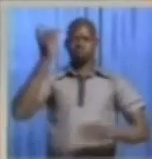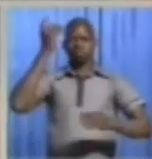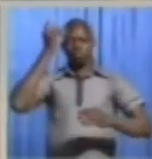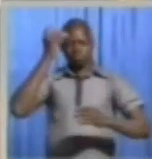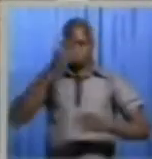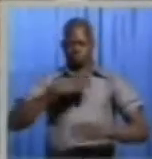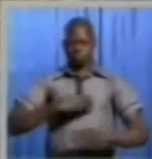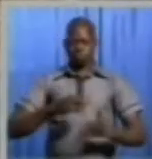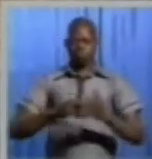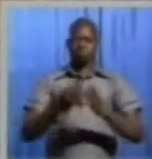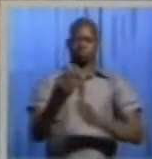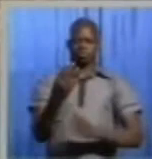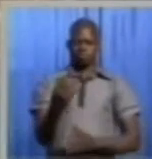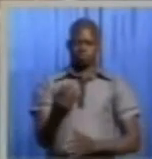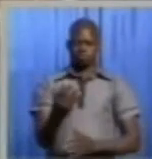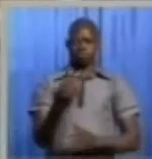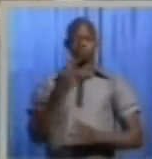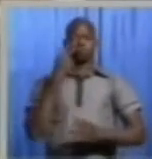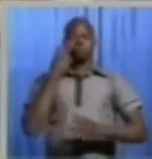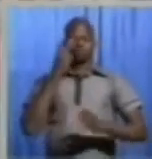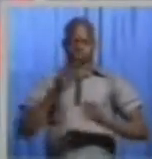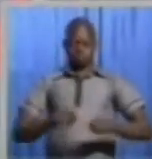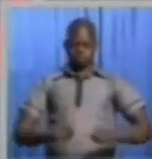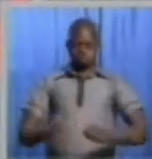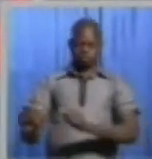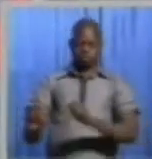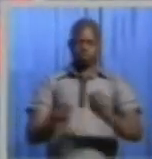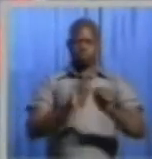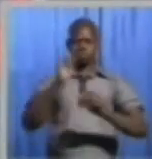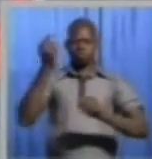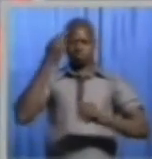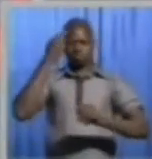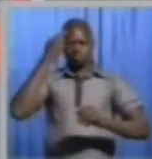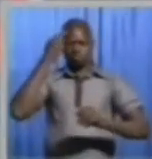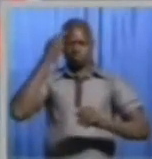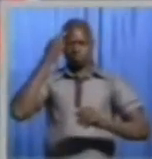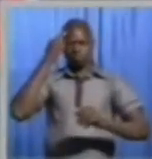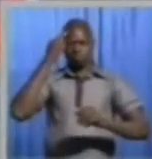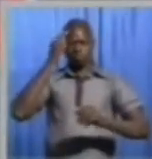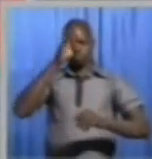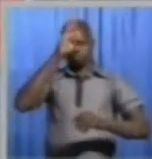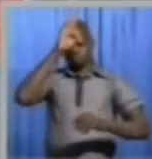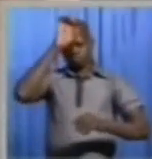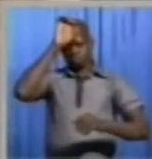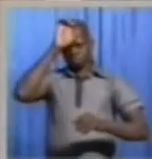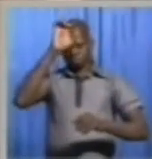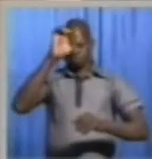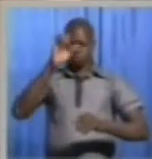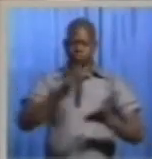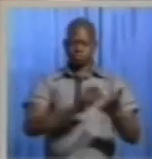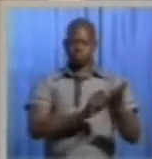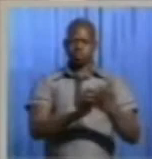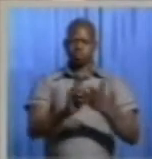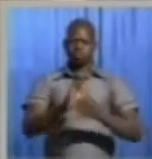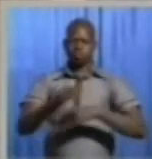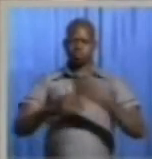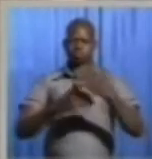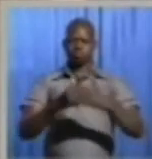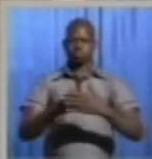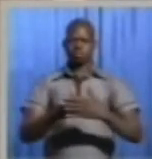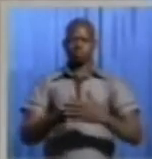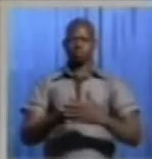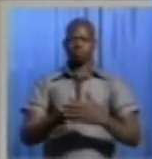souhaitent que 2014 voit la poursuite des actions gouvernementales. Blaise Compaoré y souscrit entièrement.